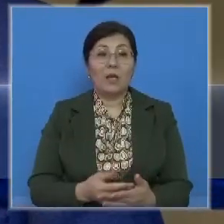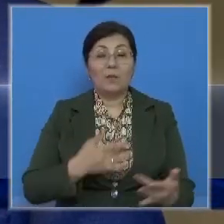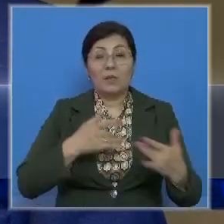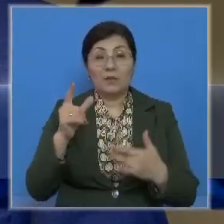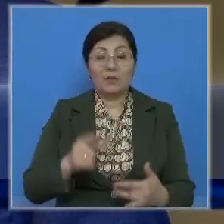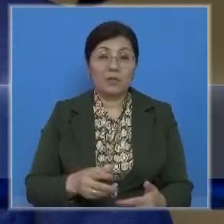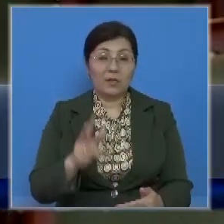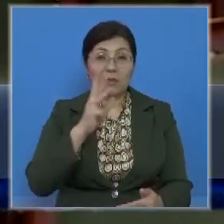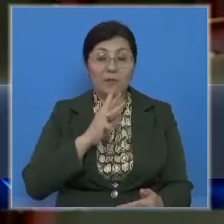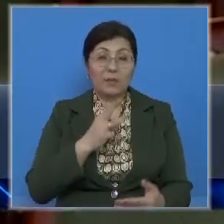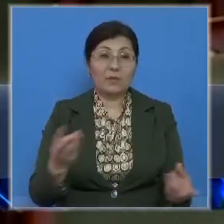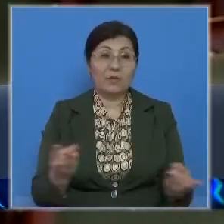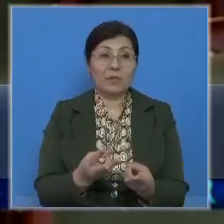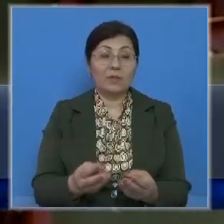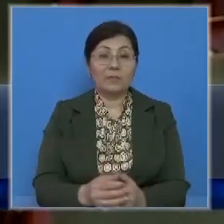деньги.